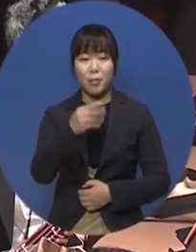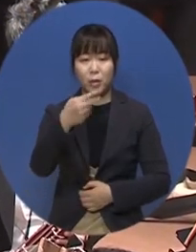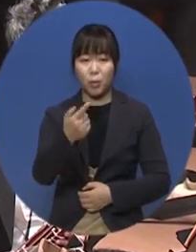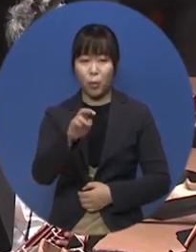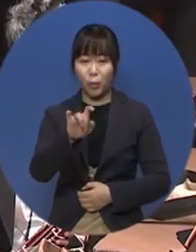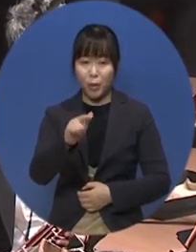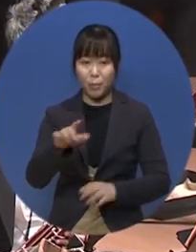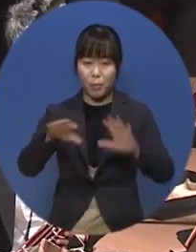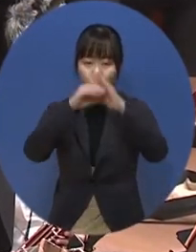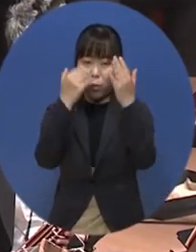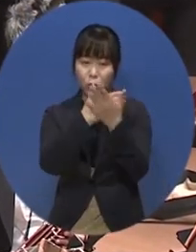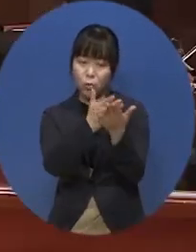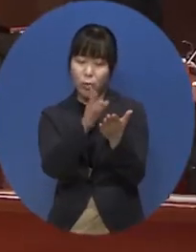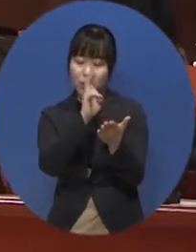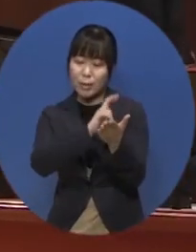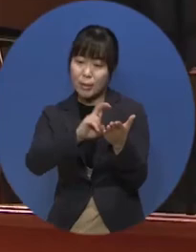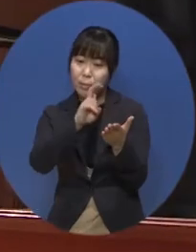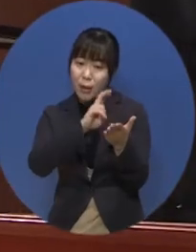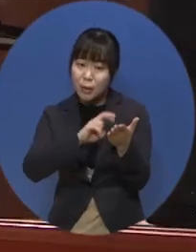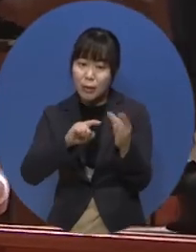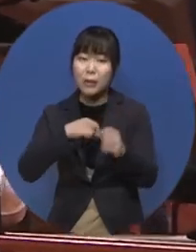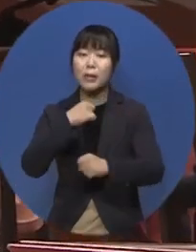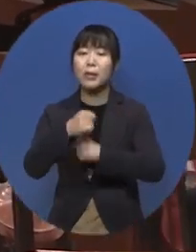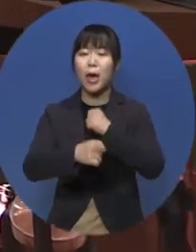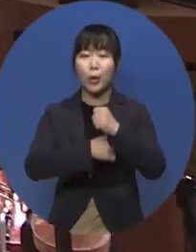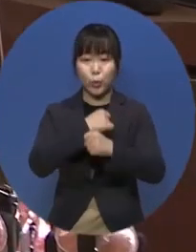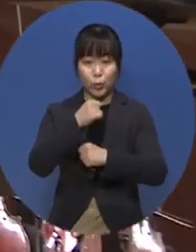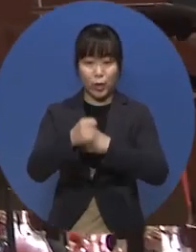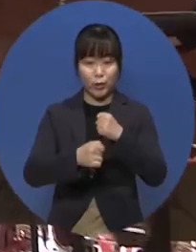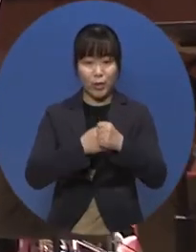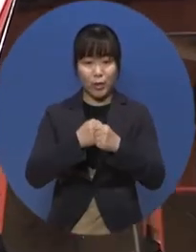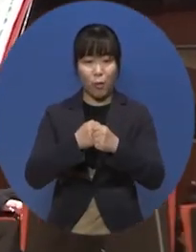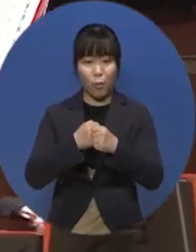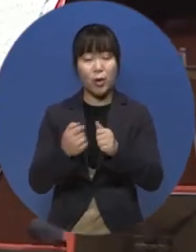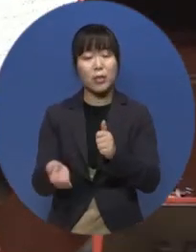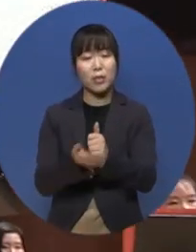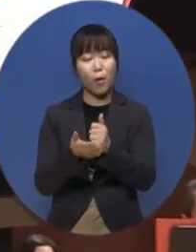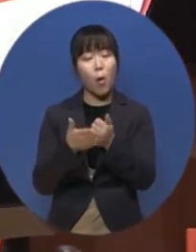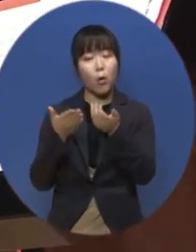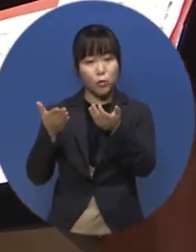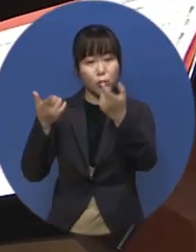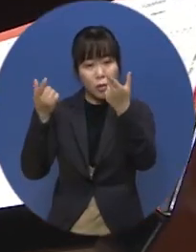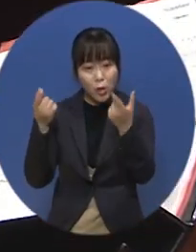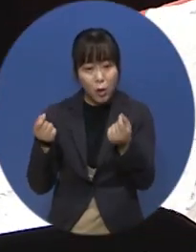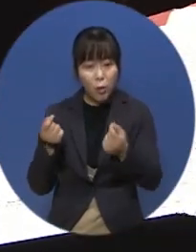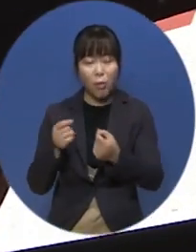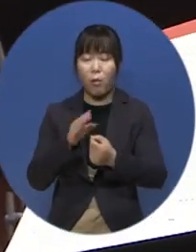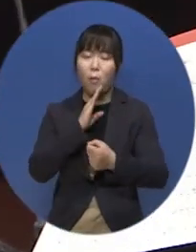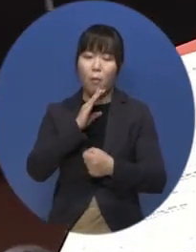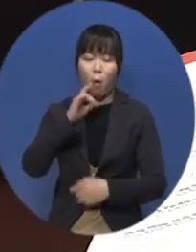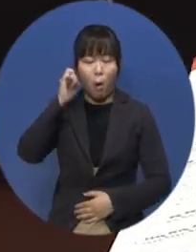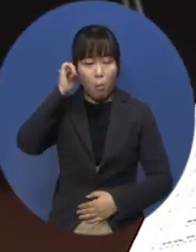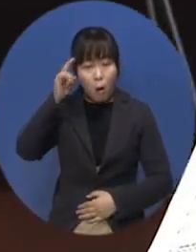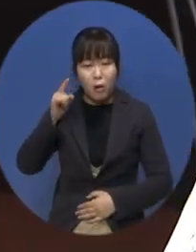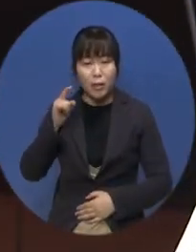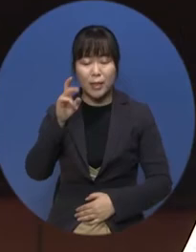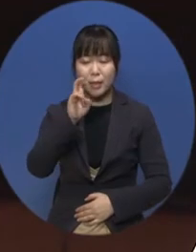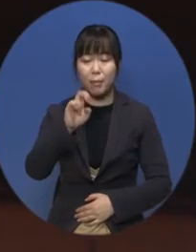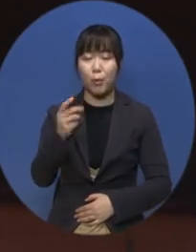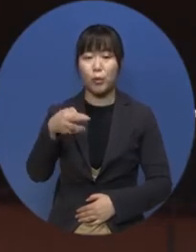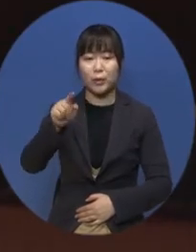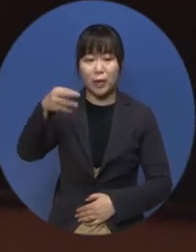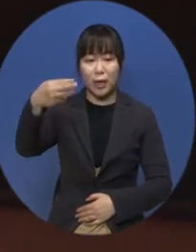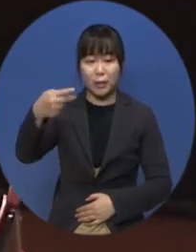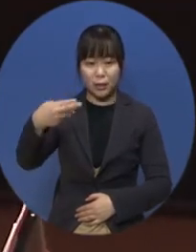모든 종류의 음악 형식을 자유롭게 다루고 있다 고 찬사를 보낼 만큼 천재성을 찍는 막강 것처럼 트인 마